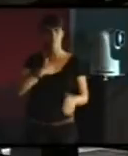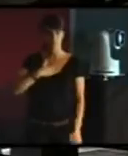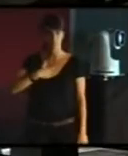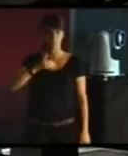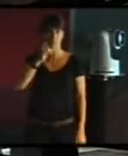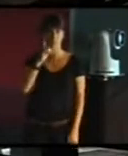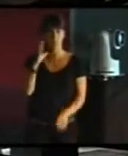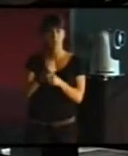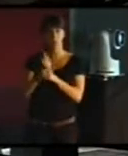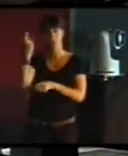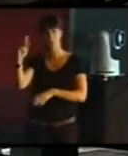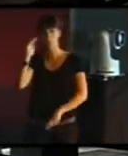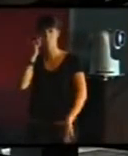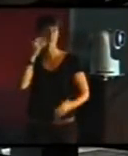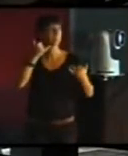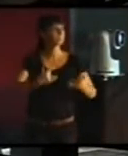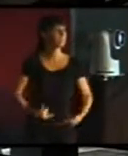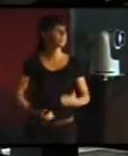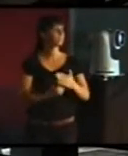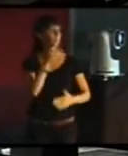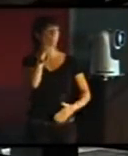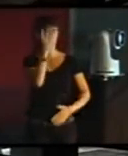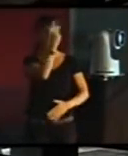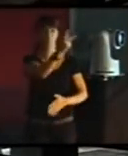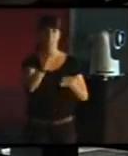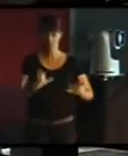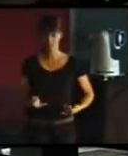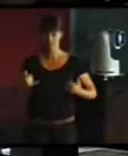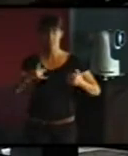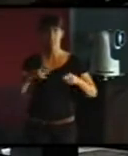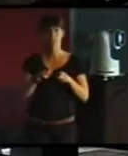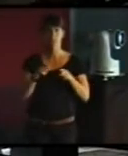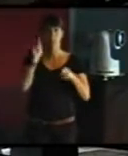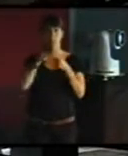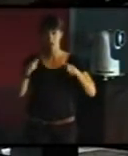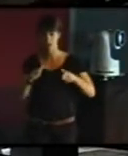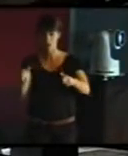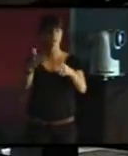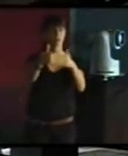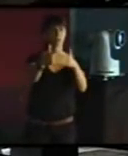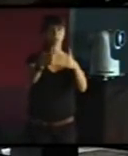vu sur la Garonne, avec ce musée ou ce centre